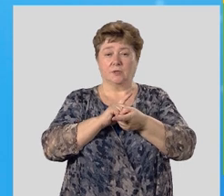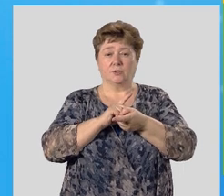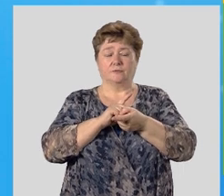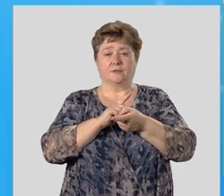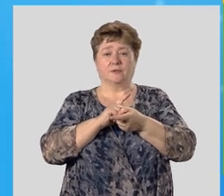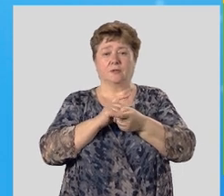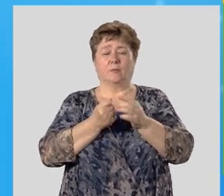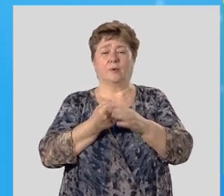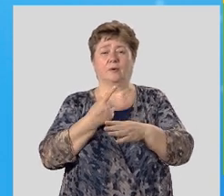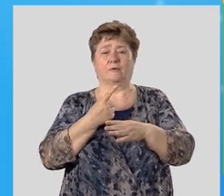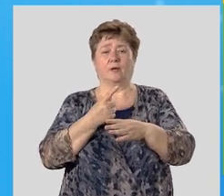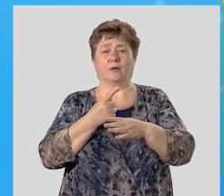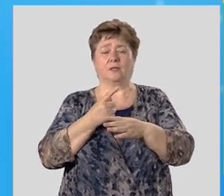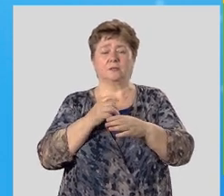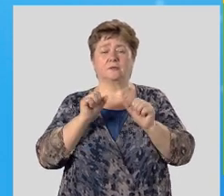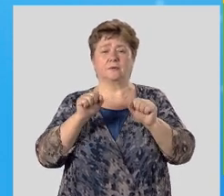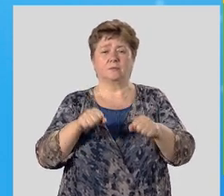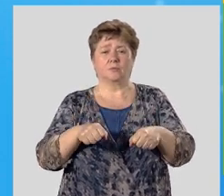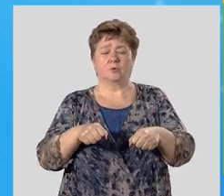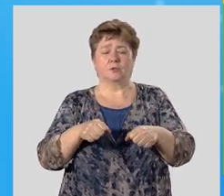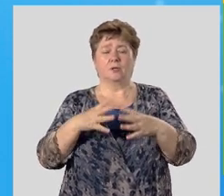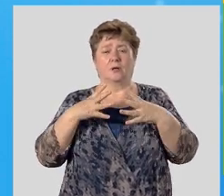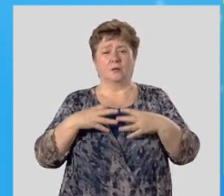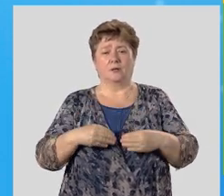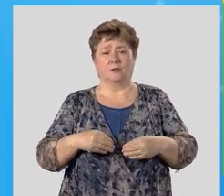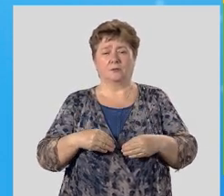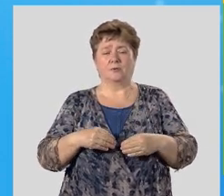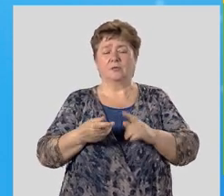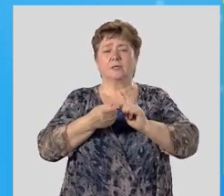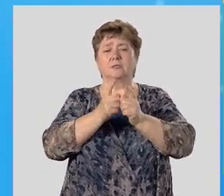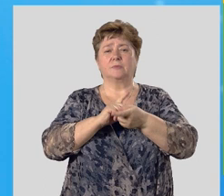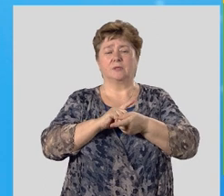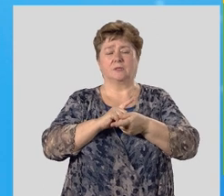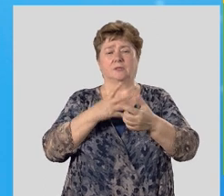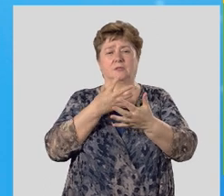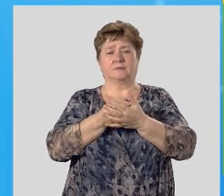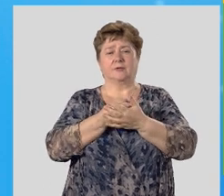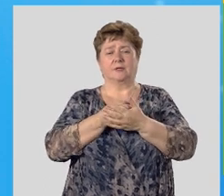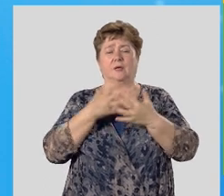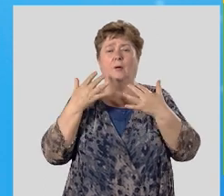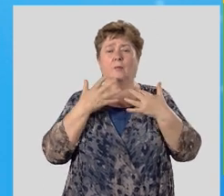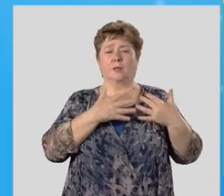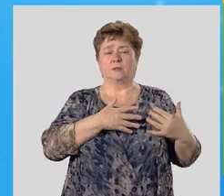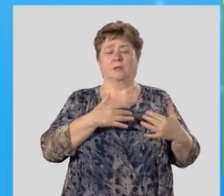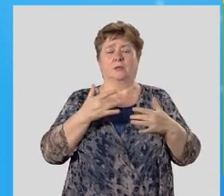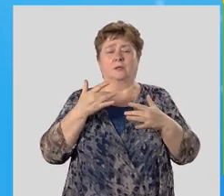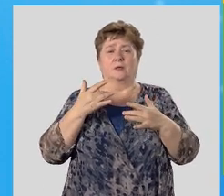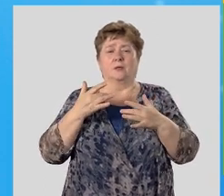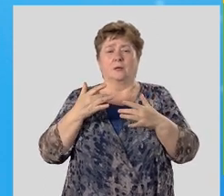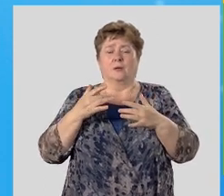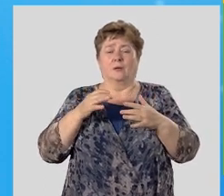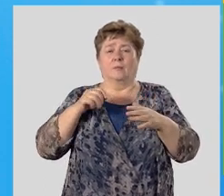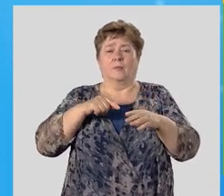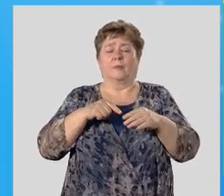Изменчивость проявляется в способности организмов изменить свои признаки под